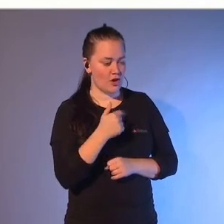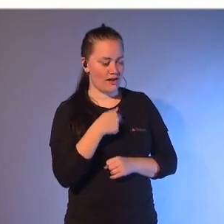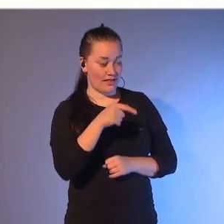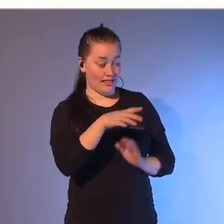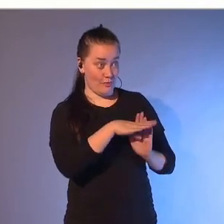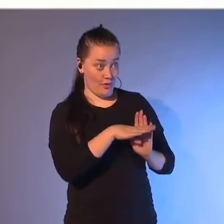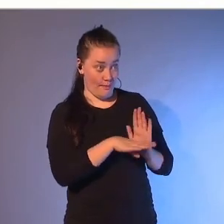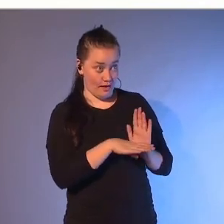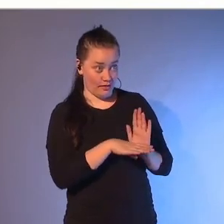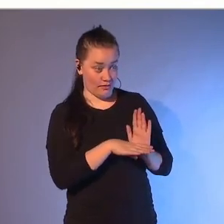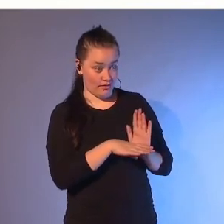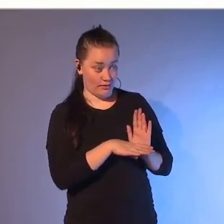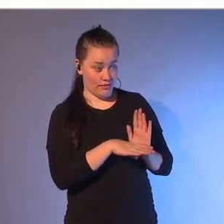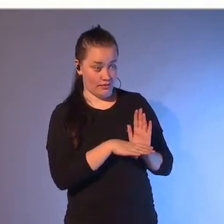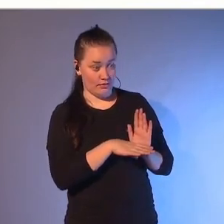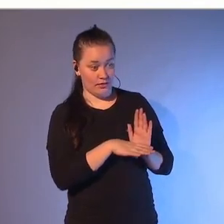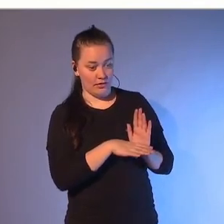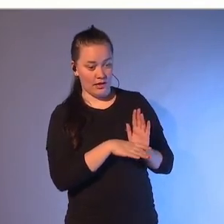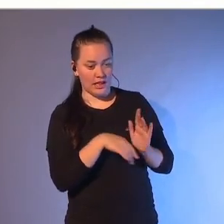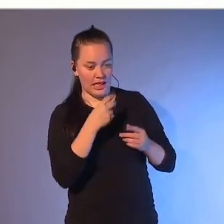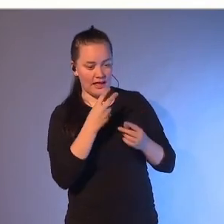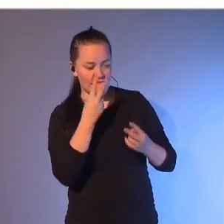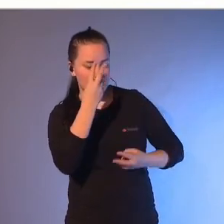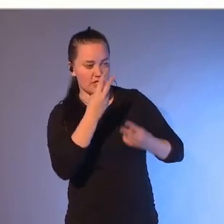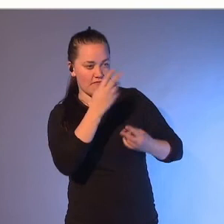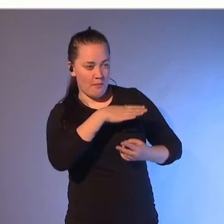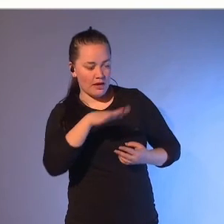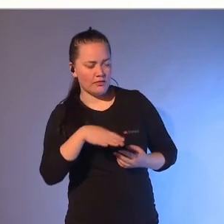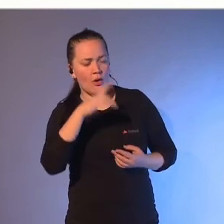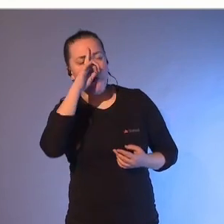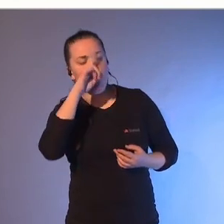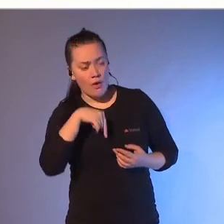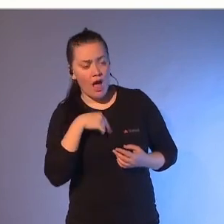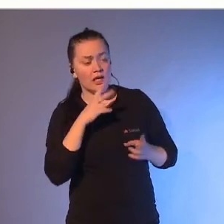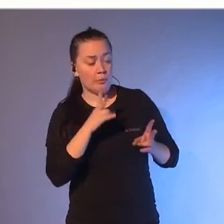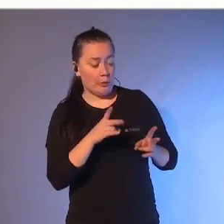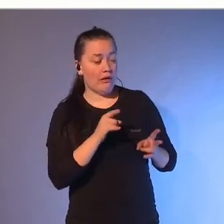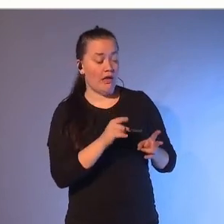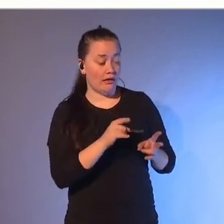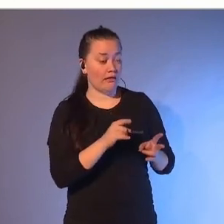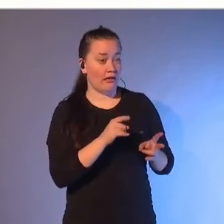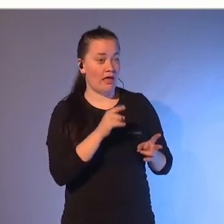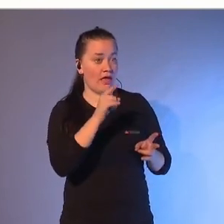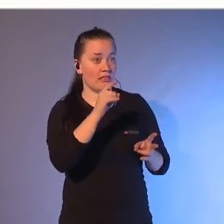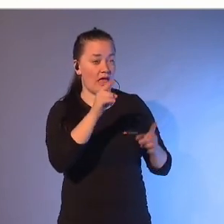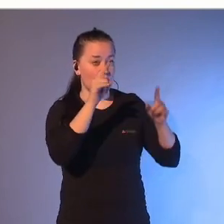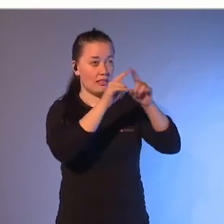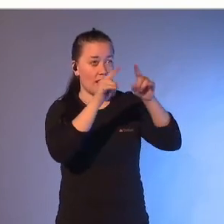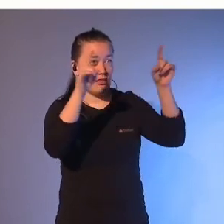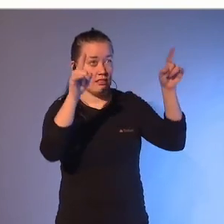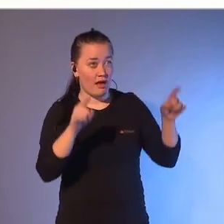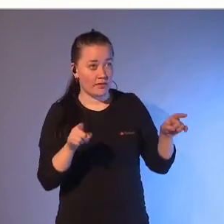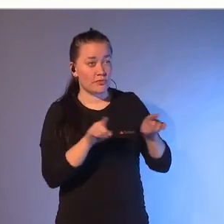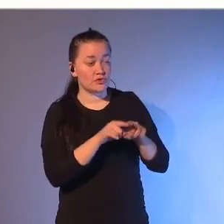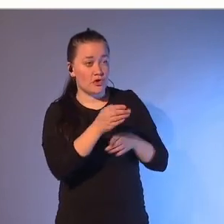her anskueliggjør for ungene at det går an å bruke den tavla på en sånn